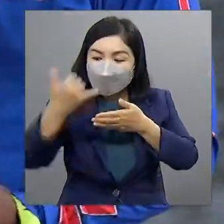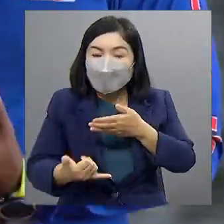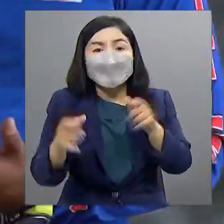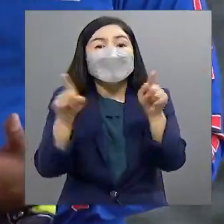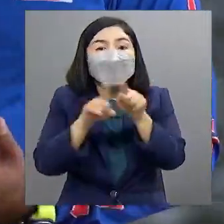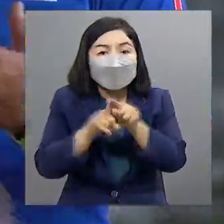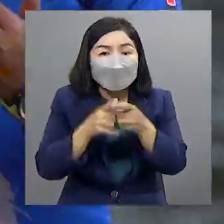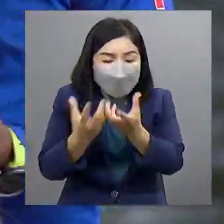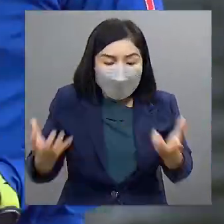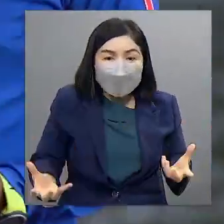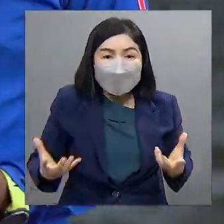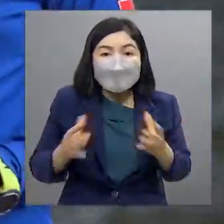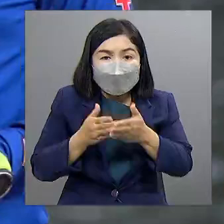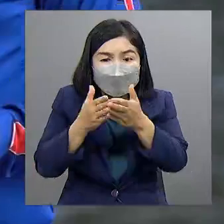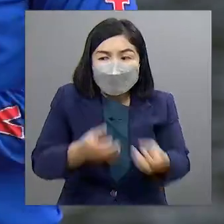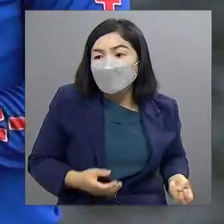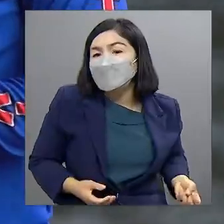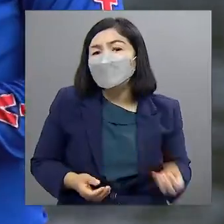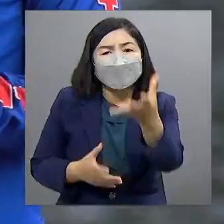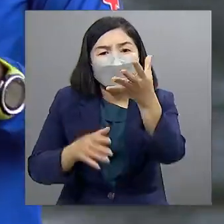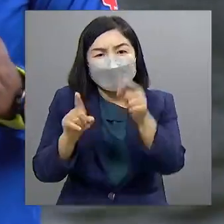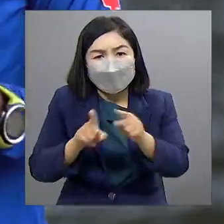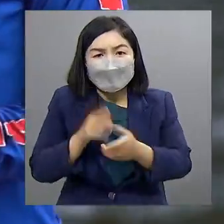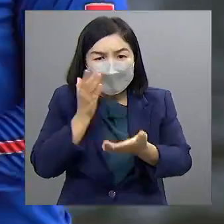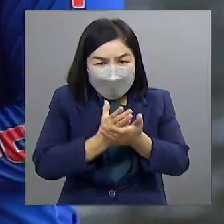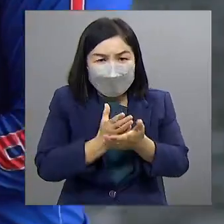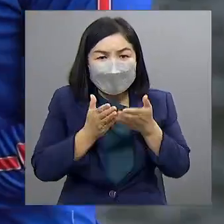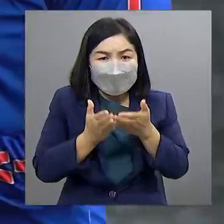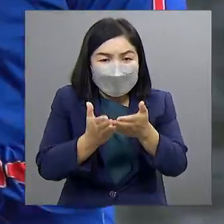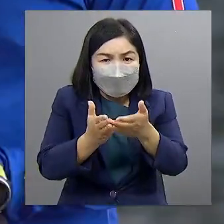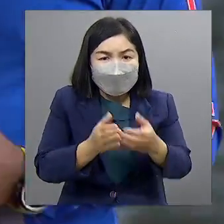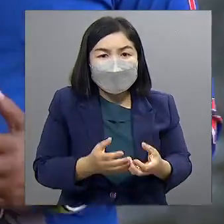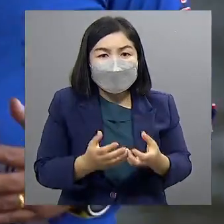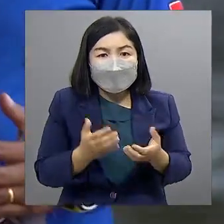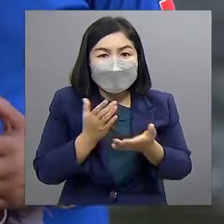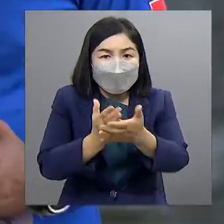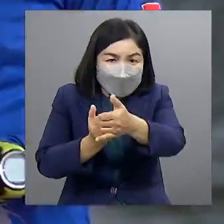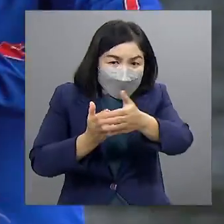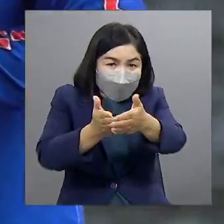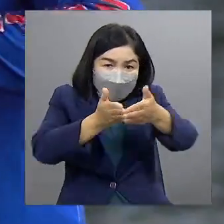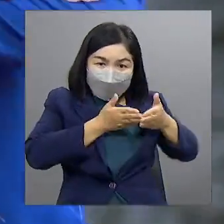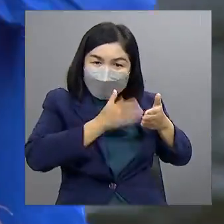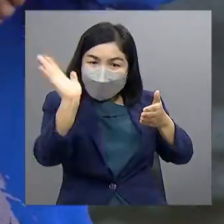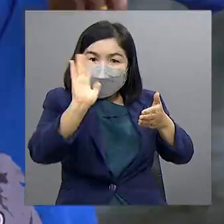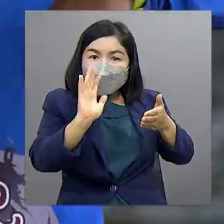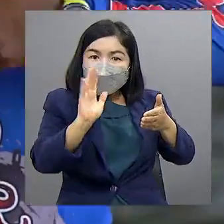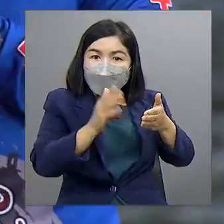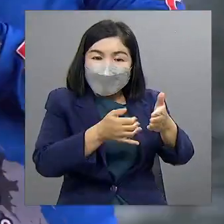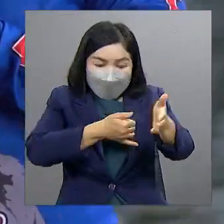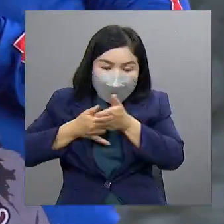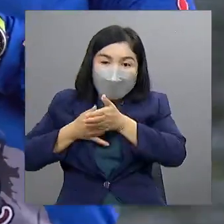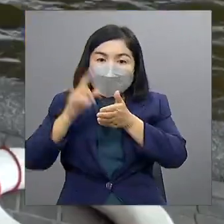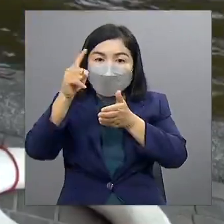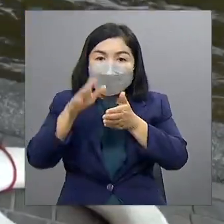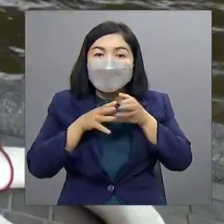แล้วครับชูชีพหยุดเรือโยนแต่เรือเนี่ยครับเขาจะไม่ถอยหลังเข้ามารับเด็ดขาดเพราะใบพัดมันจะอยู่ด้านหลังเขาก็จะใช้วิธีวนกลับม